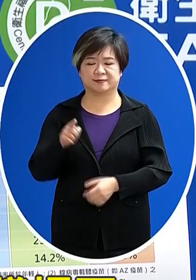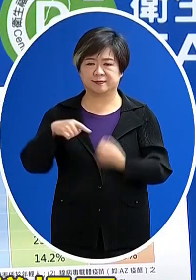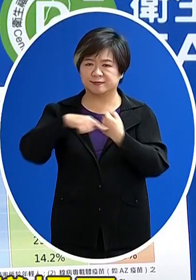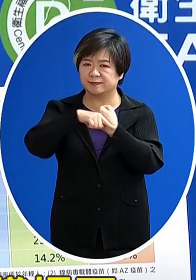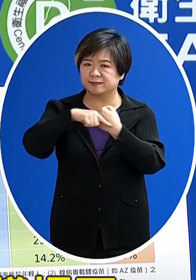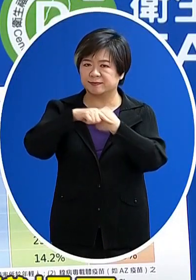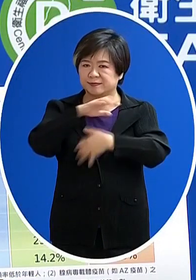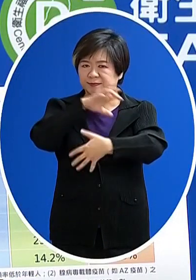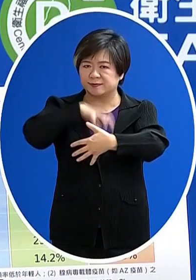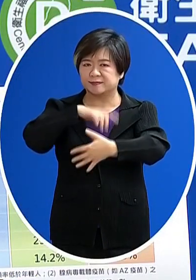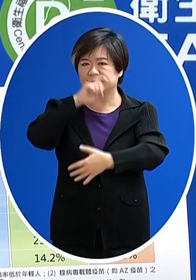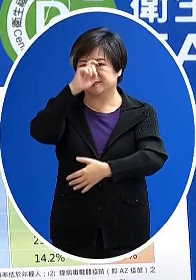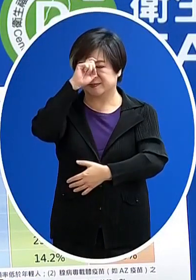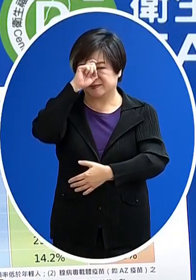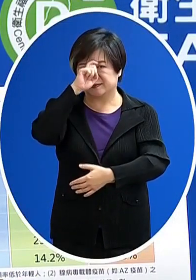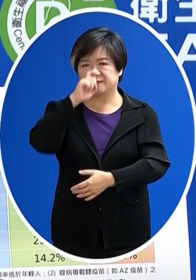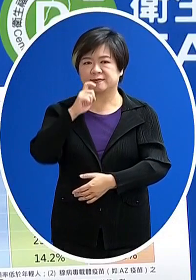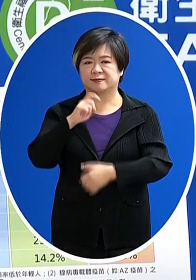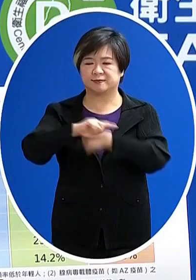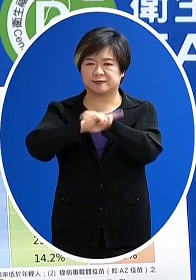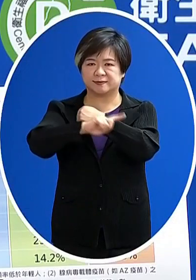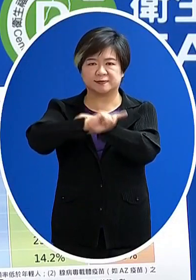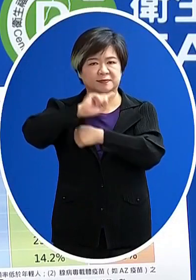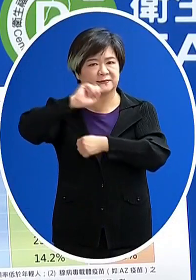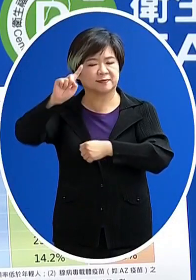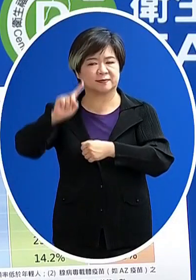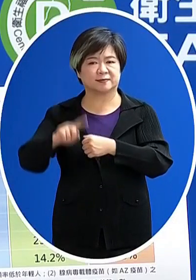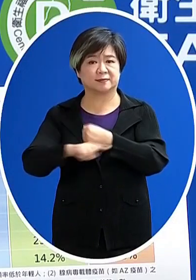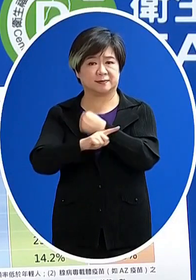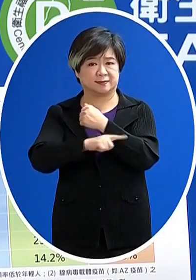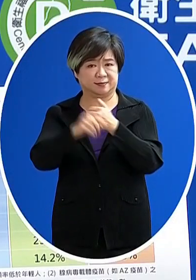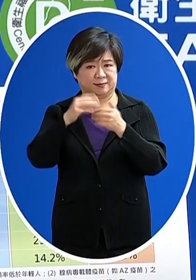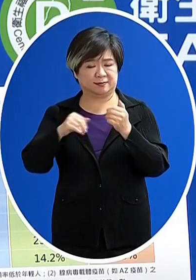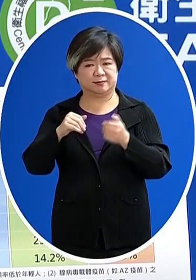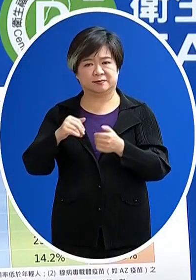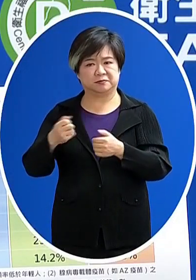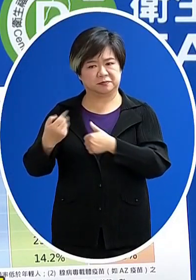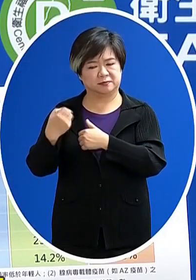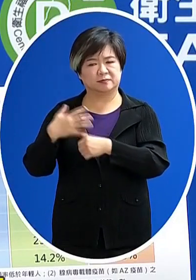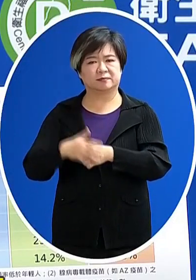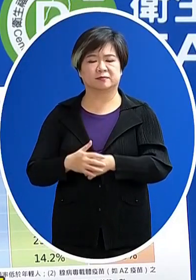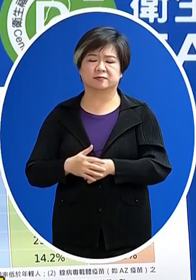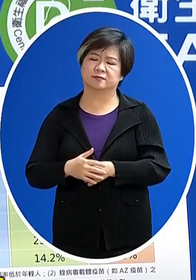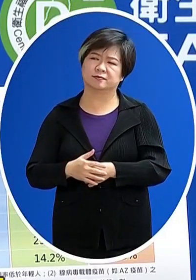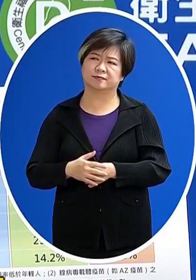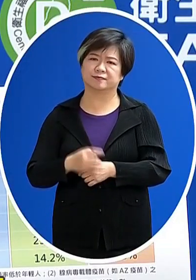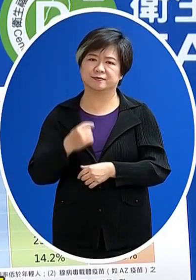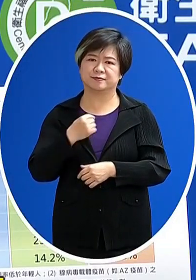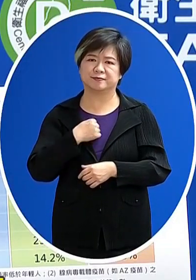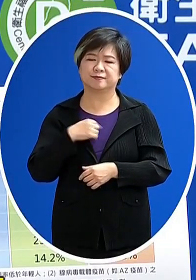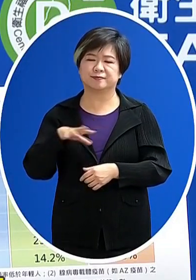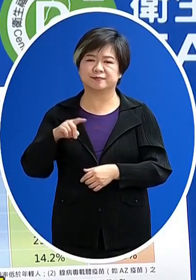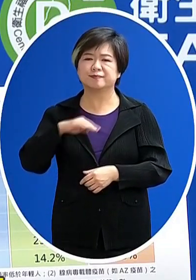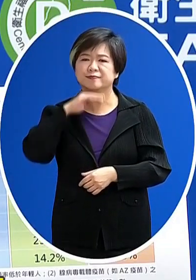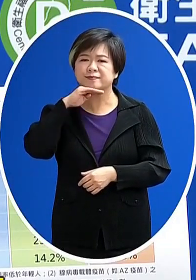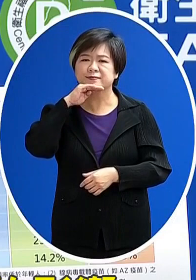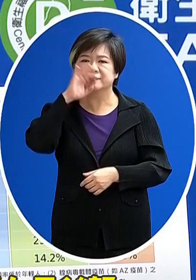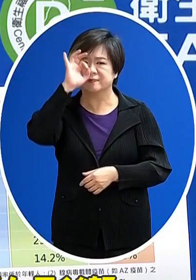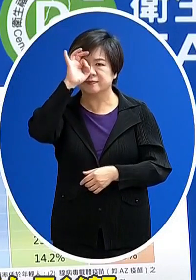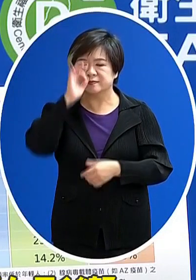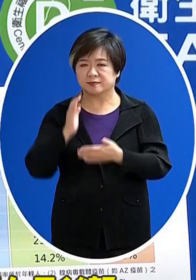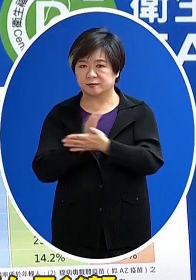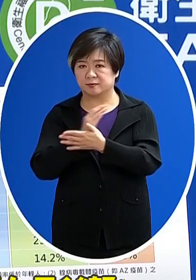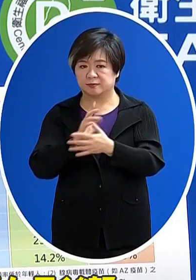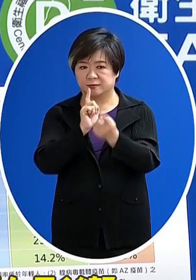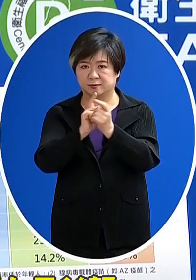面是希望能够来提告了，那我暂时是我批的，就是说我们先看看这情况对社会